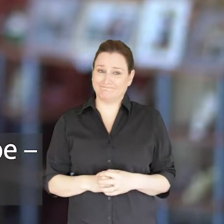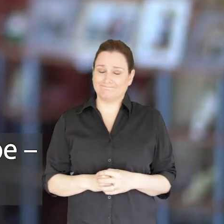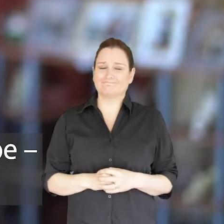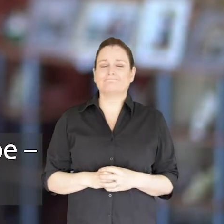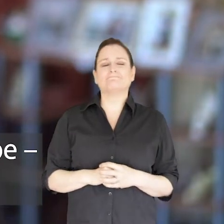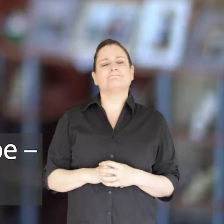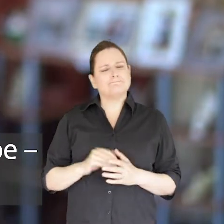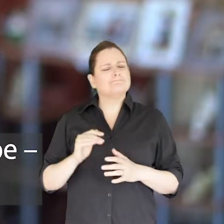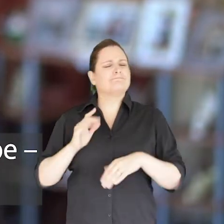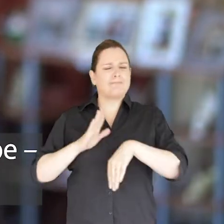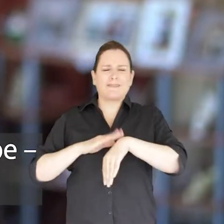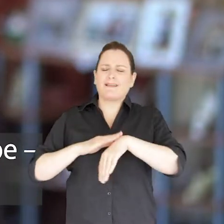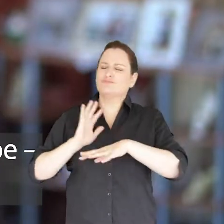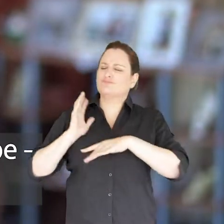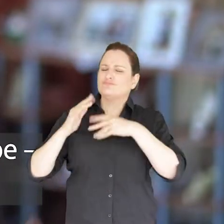ons begin het om